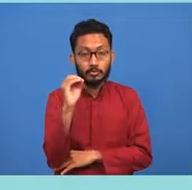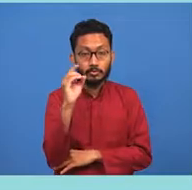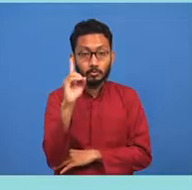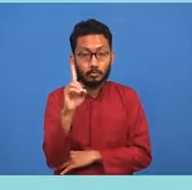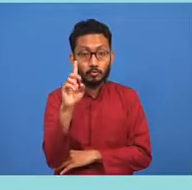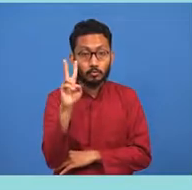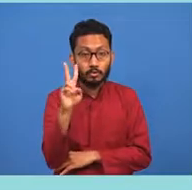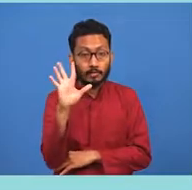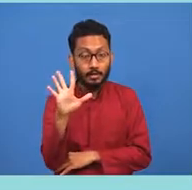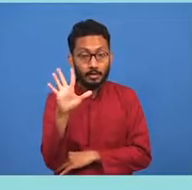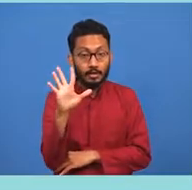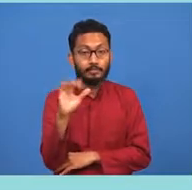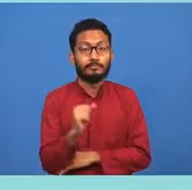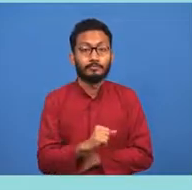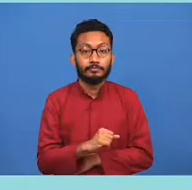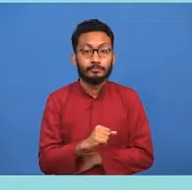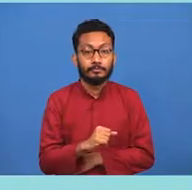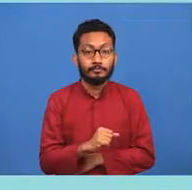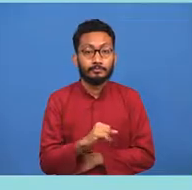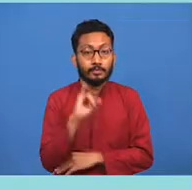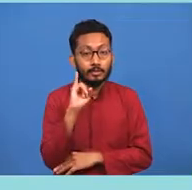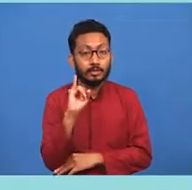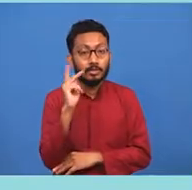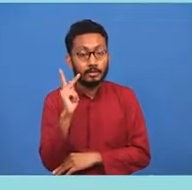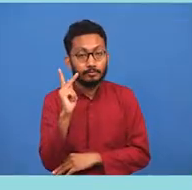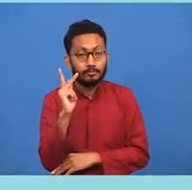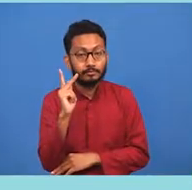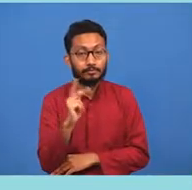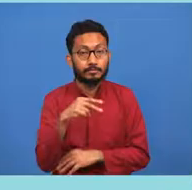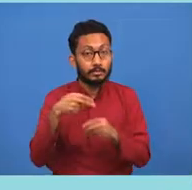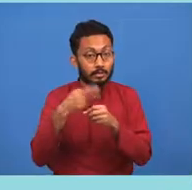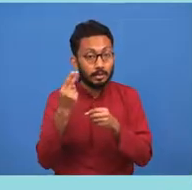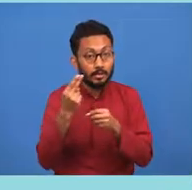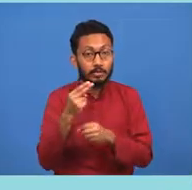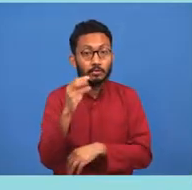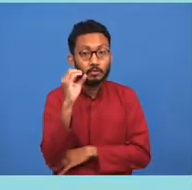0.0125 mol ion klorida menghasilkan